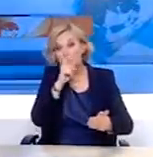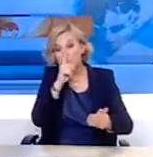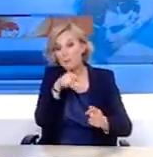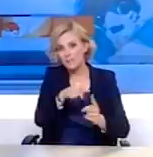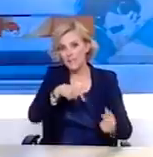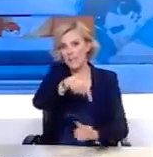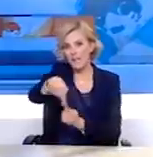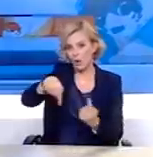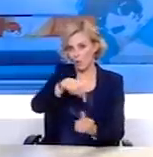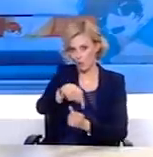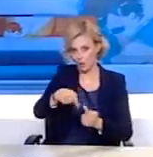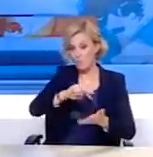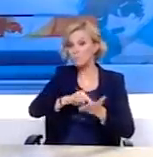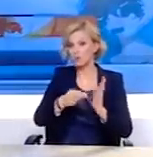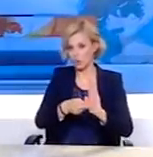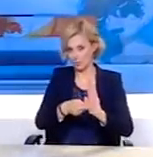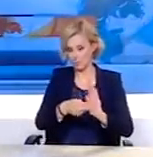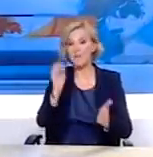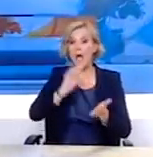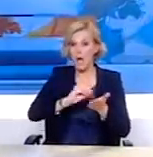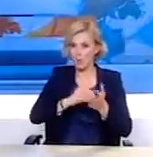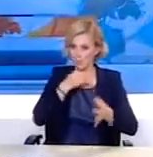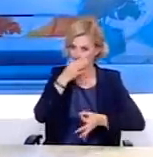24 ωρών. Μια ακόμη σημείωση.